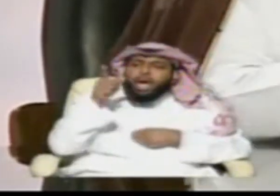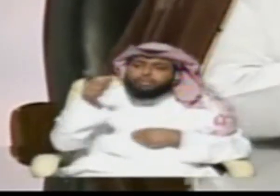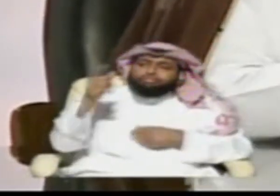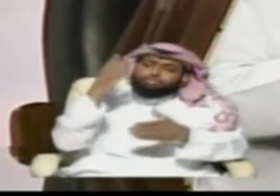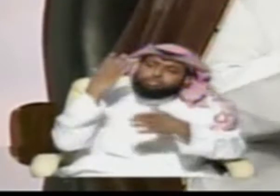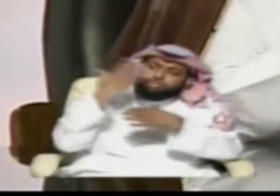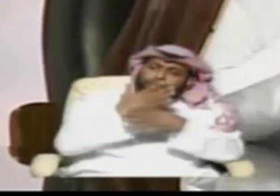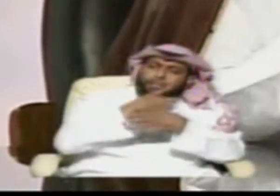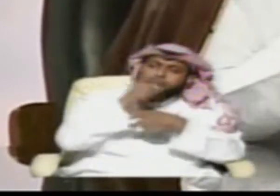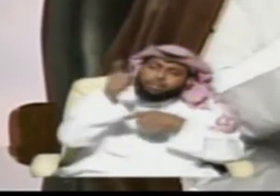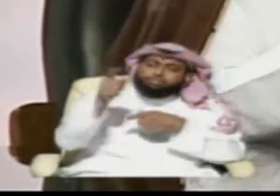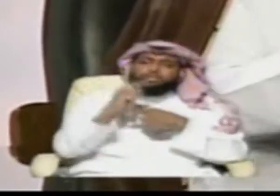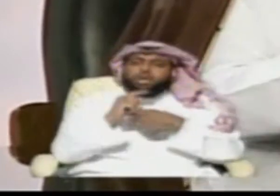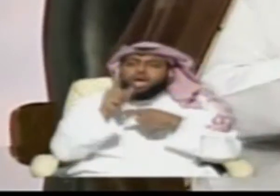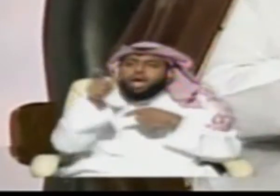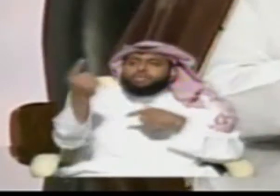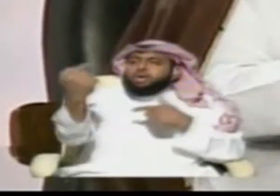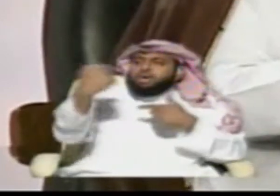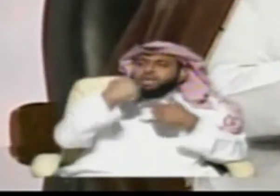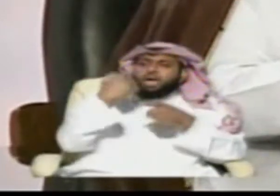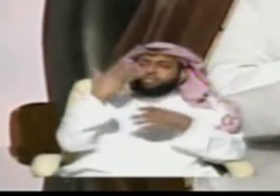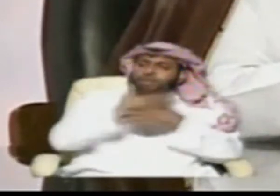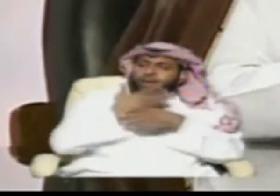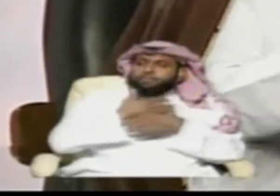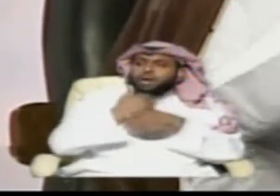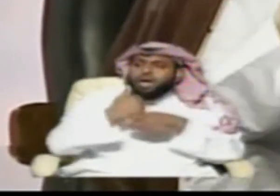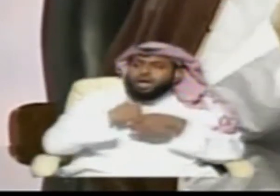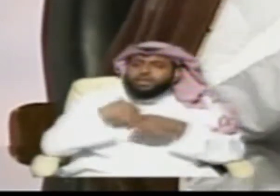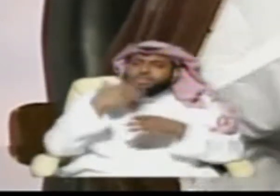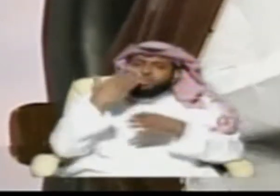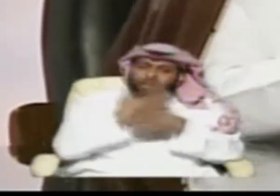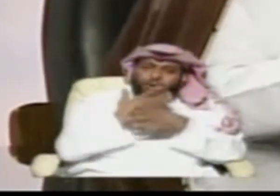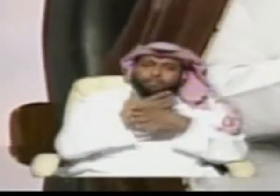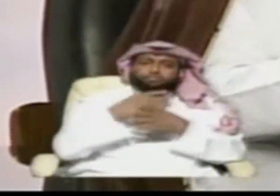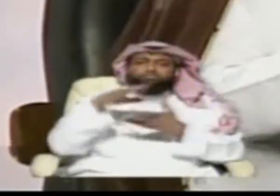الشعوب تسب الحكام والحكام قد ينالون من الشعوب،